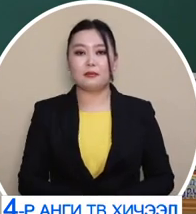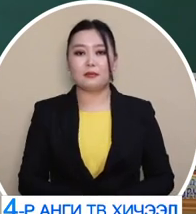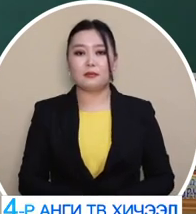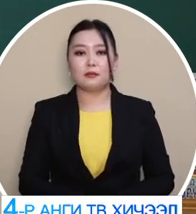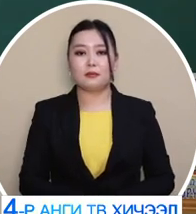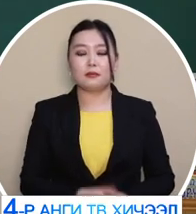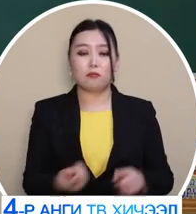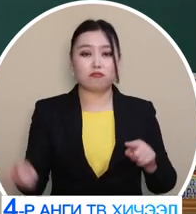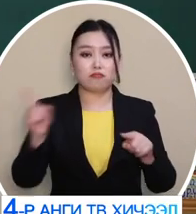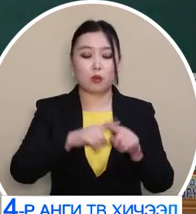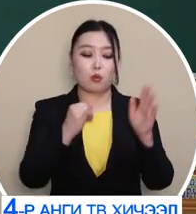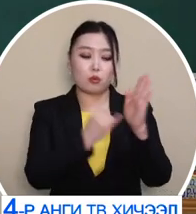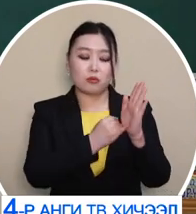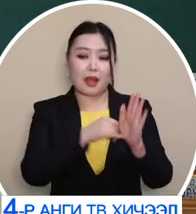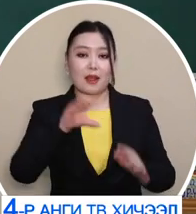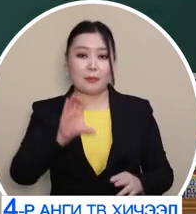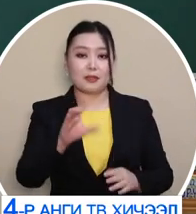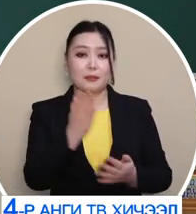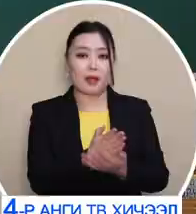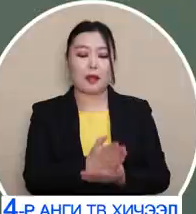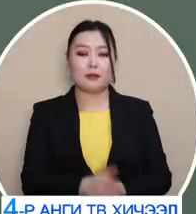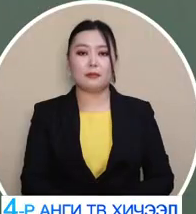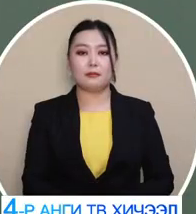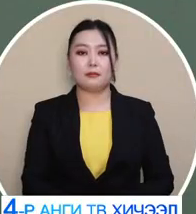За мөн шүлгийн маань 6 дугаар бадагт